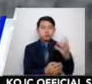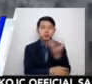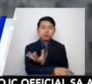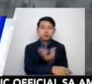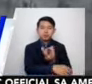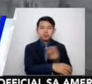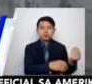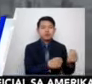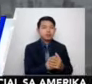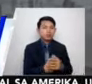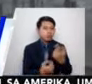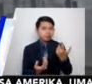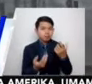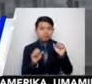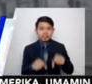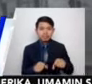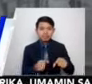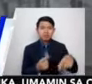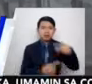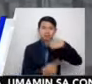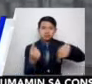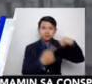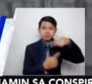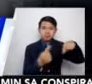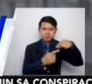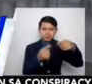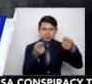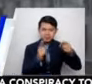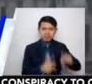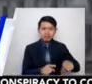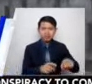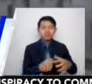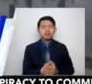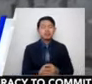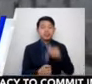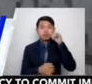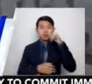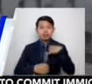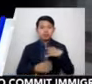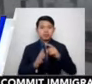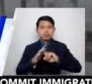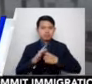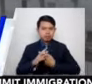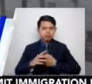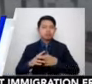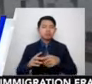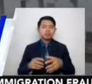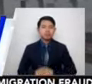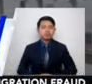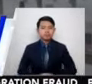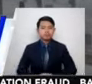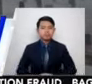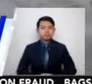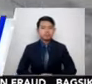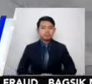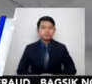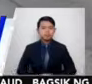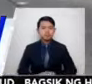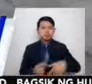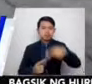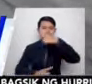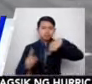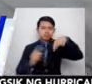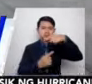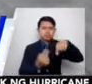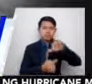mga buhawi ang Milton. Kahapon po ay nagdulot na ito ng hindi bababa sa 19 na buhawi sa Florida.